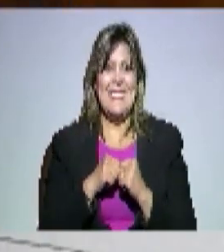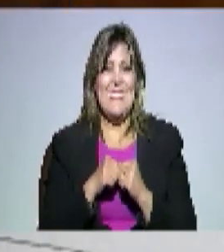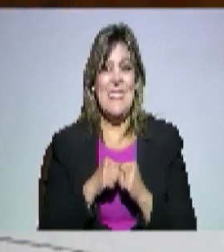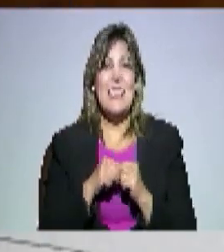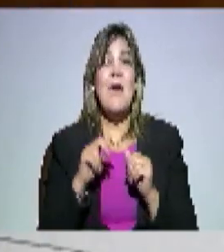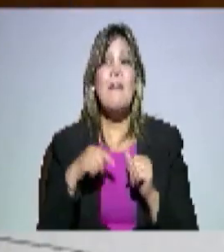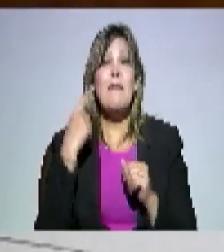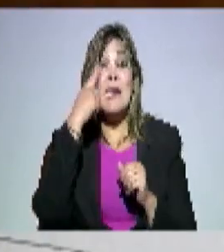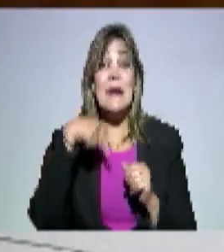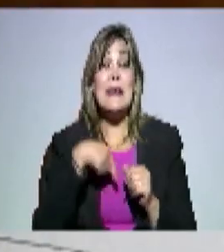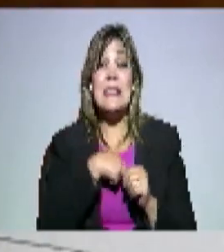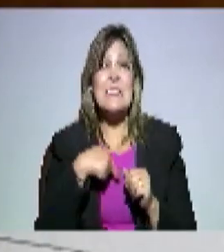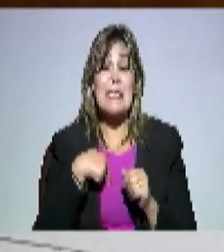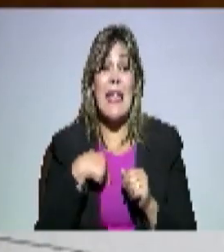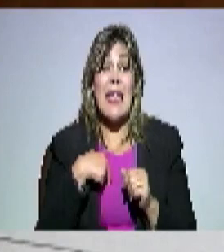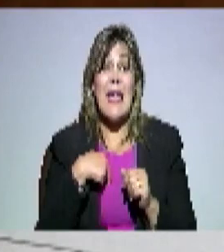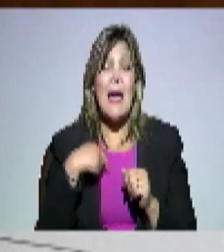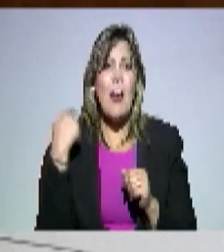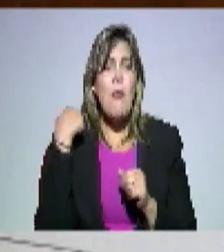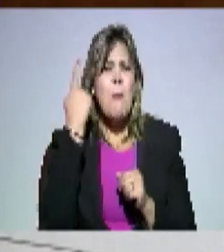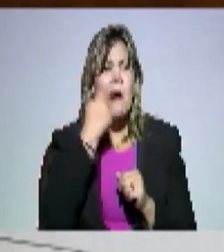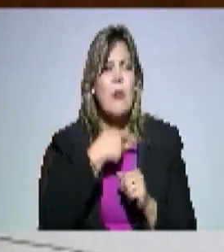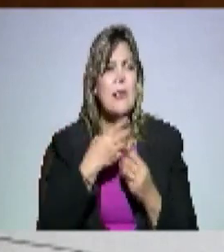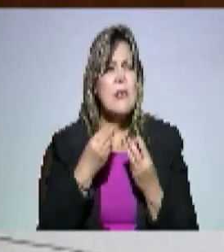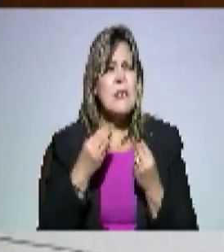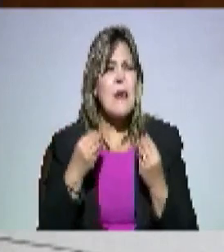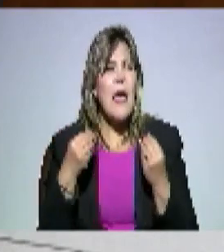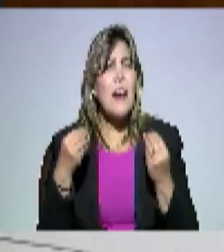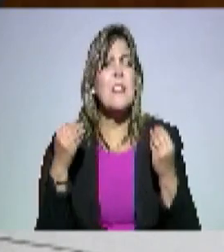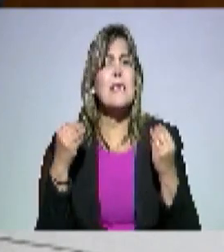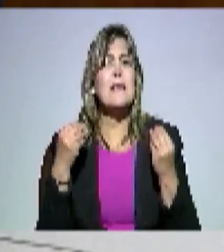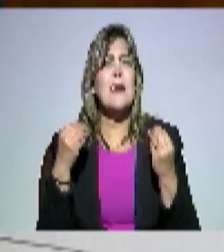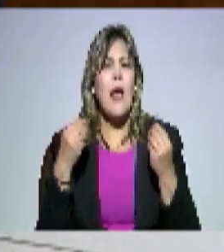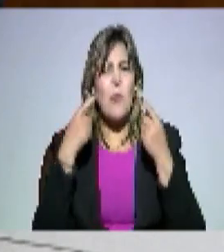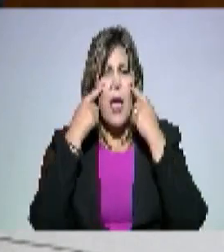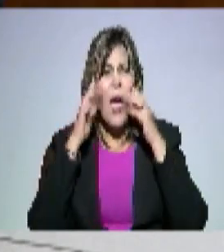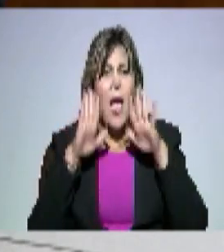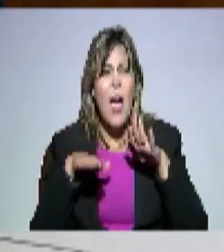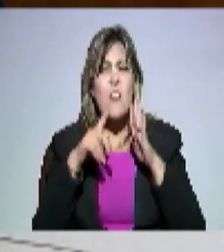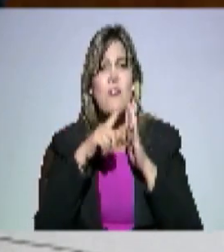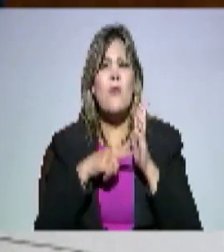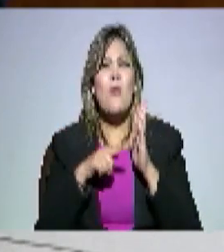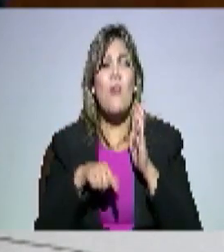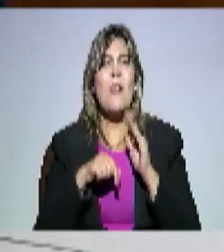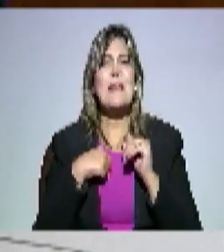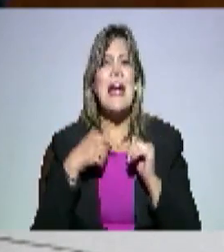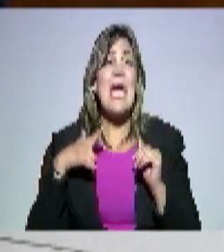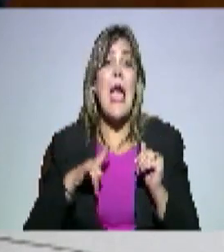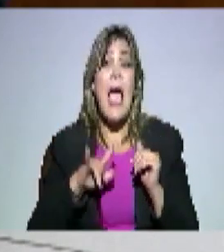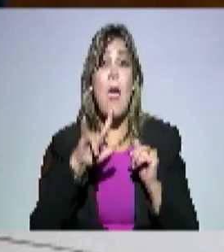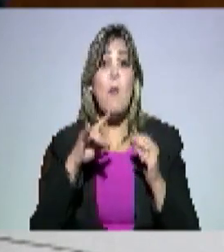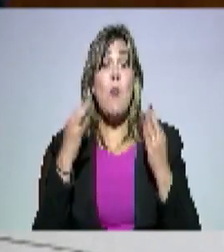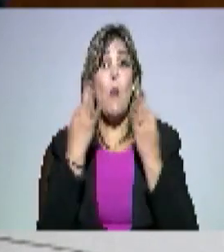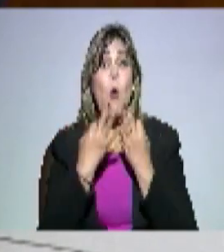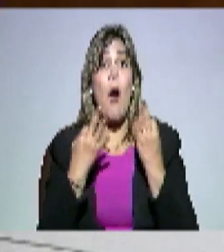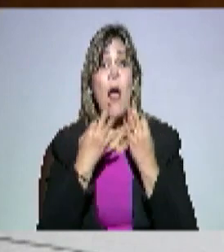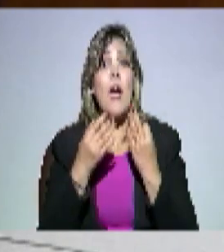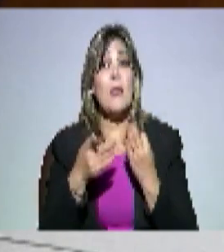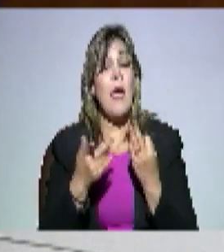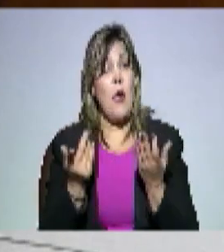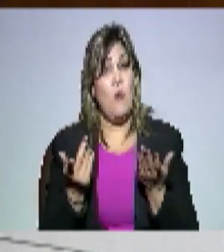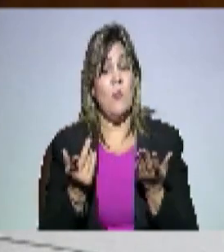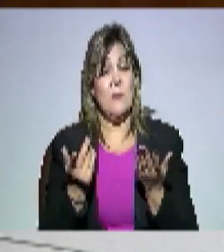عندنا الكنيسه بقديس كتير منهم عاش الوصيه ديت عاش الوصيه دي